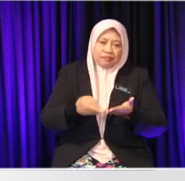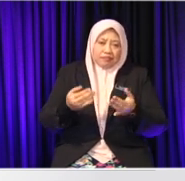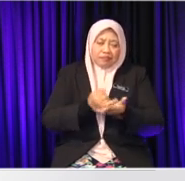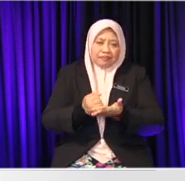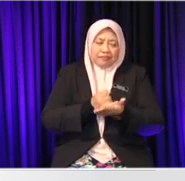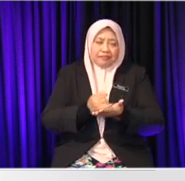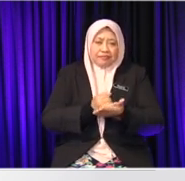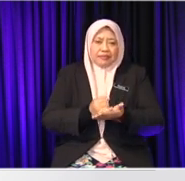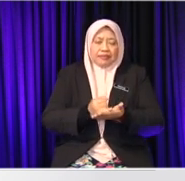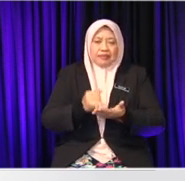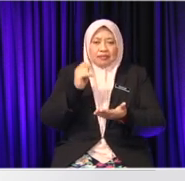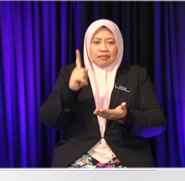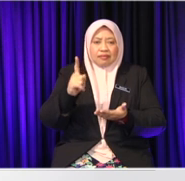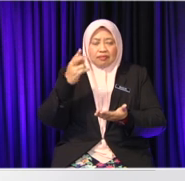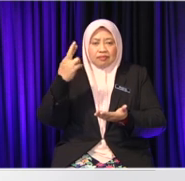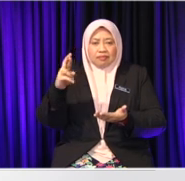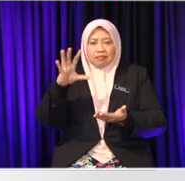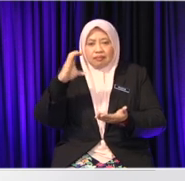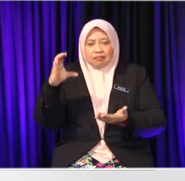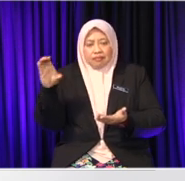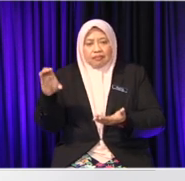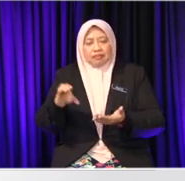Ringgit hitung ya